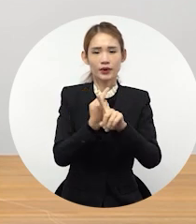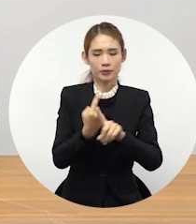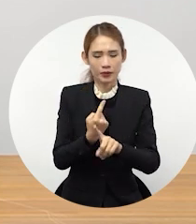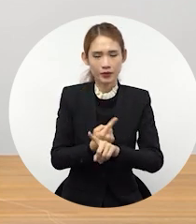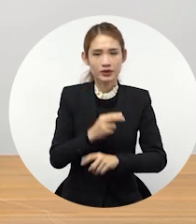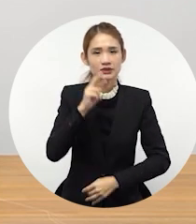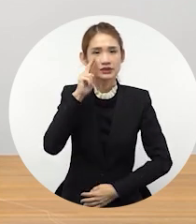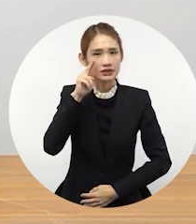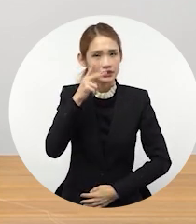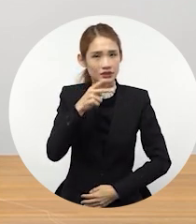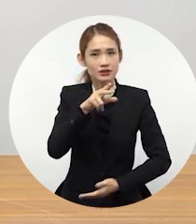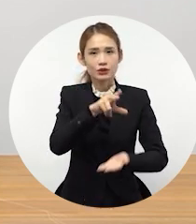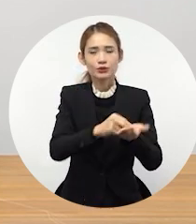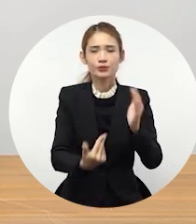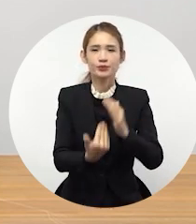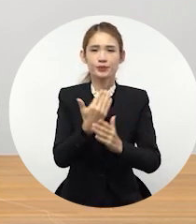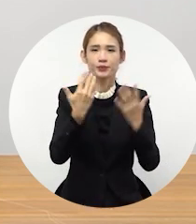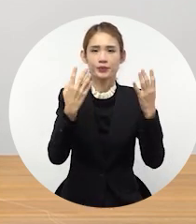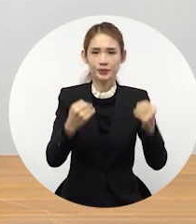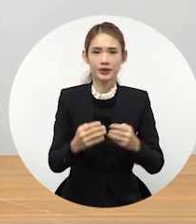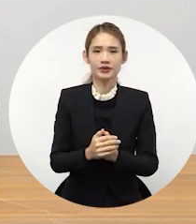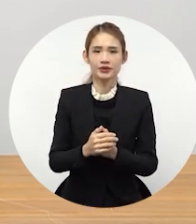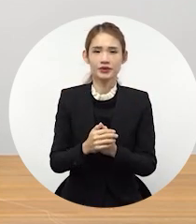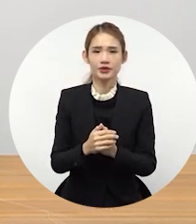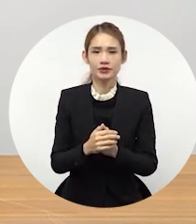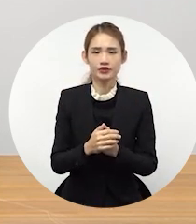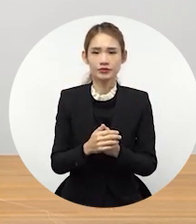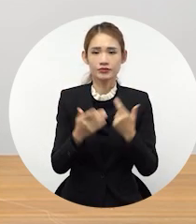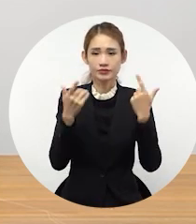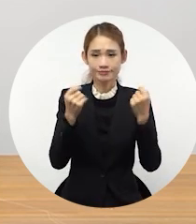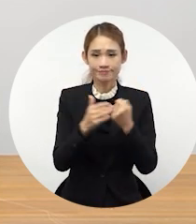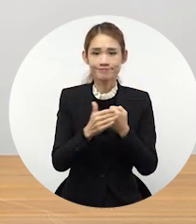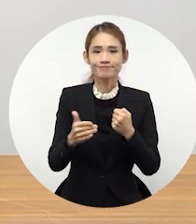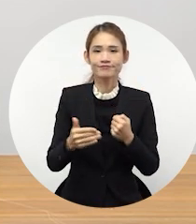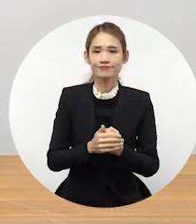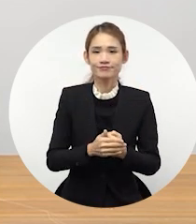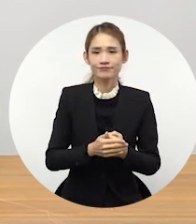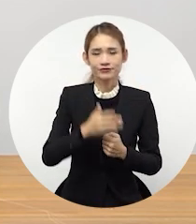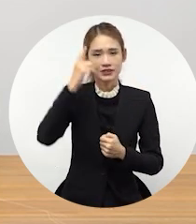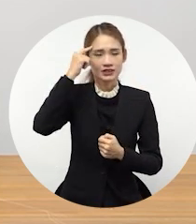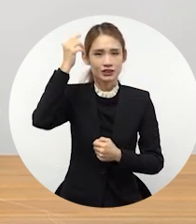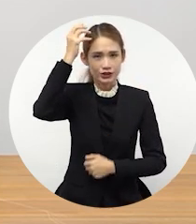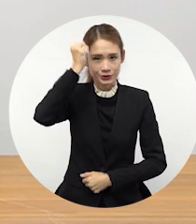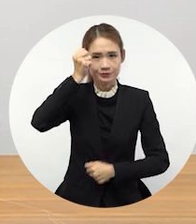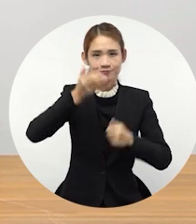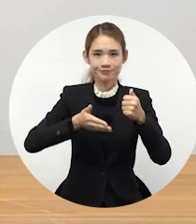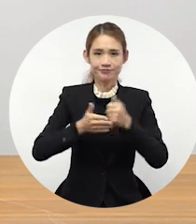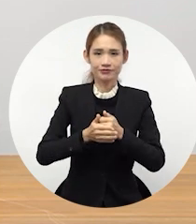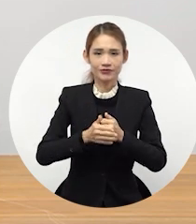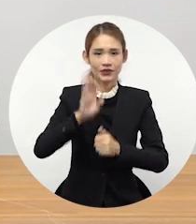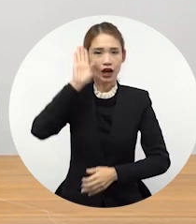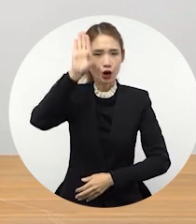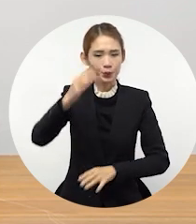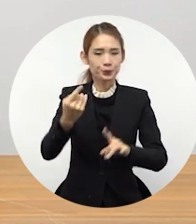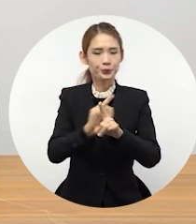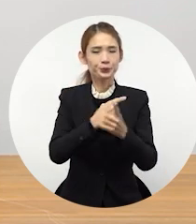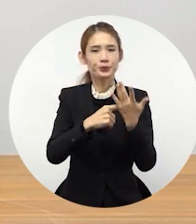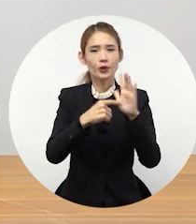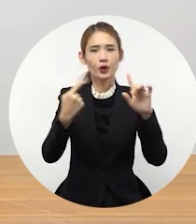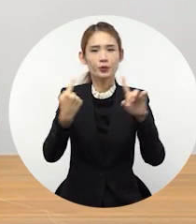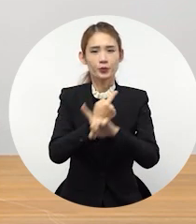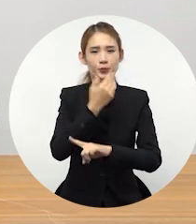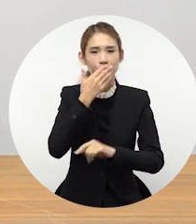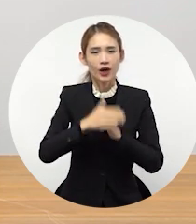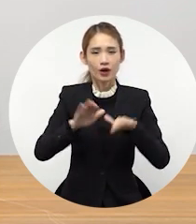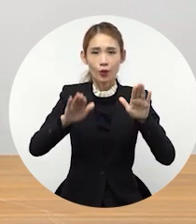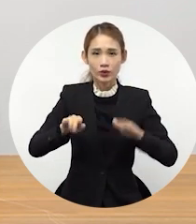들어서 이런 것들이 문제들이 지적이 되면서 바뀐 표현들이 많아서 그래서 여러분들이 그런 걸 유념을 해주시면 이 표현도 바뀔 수